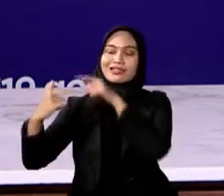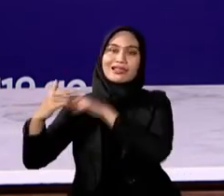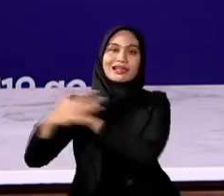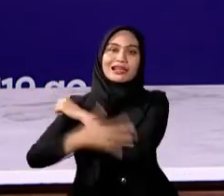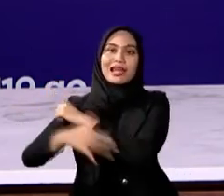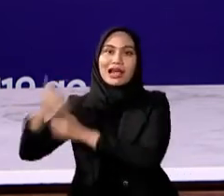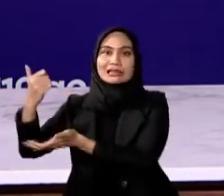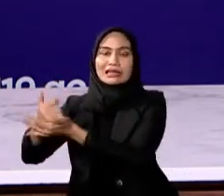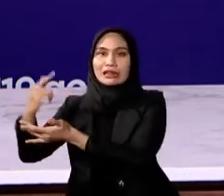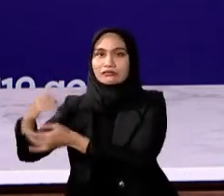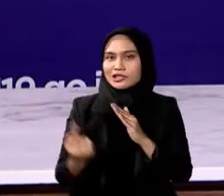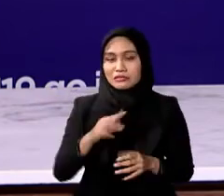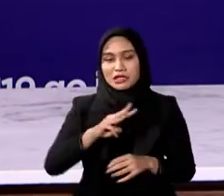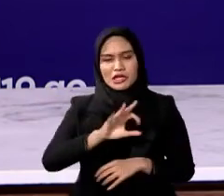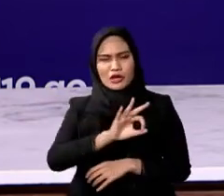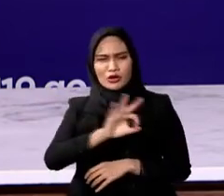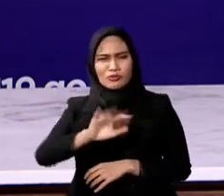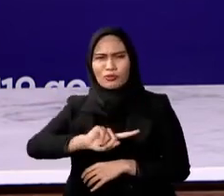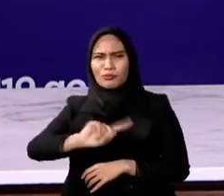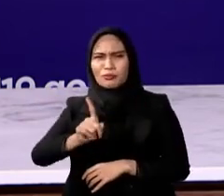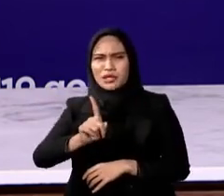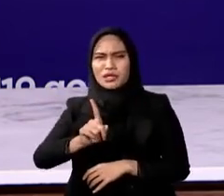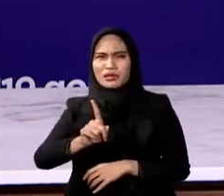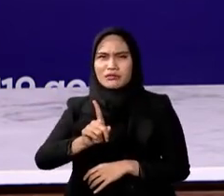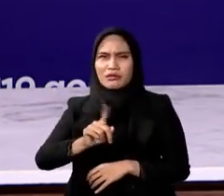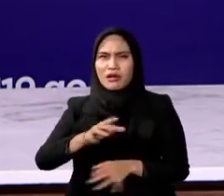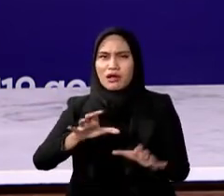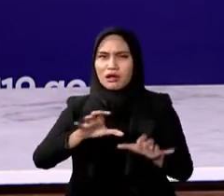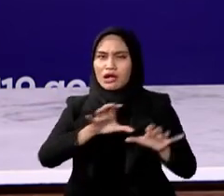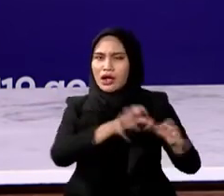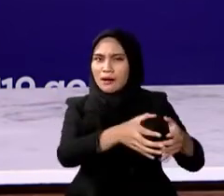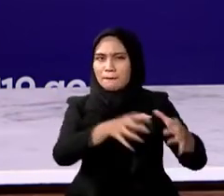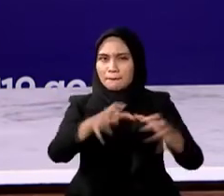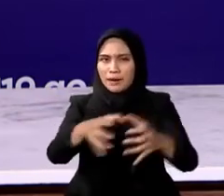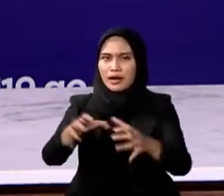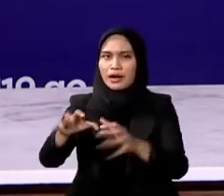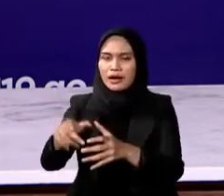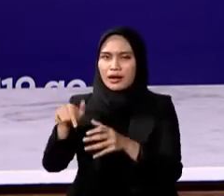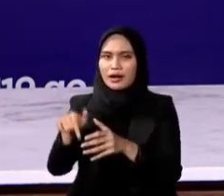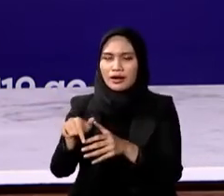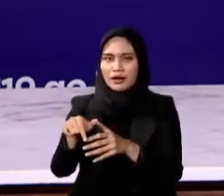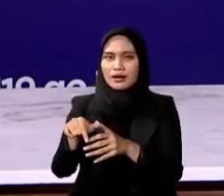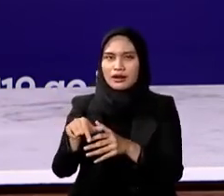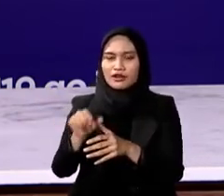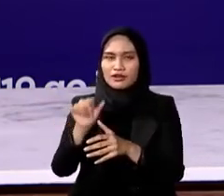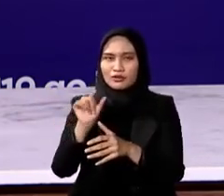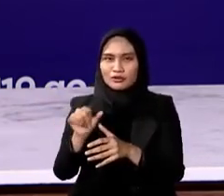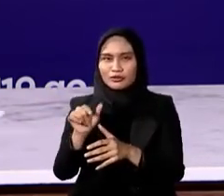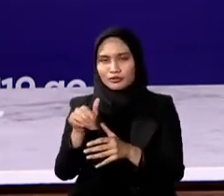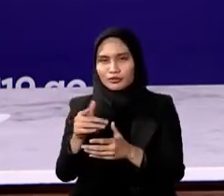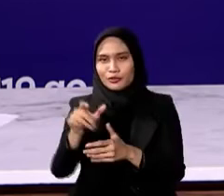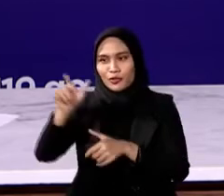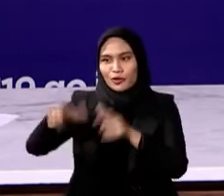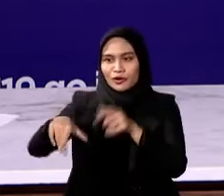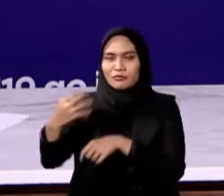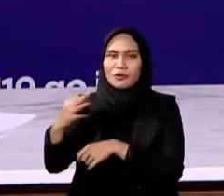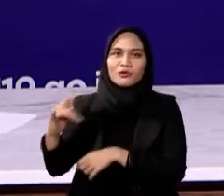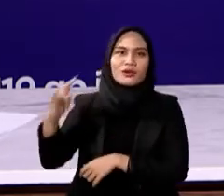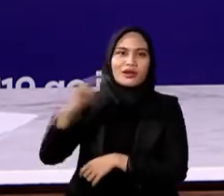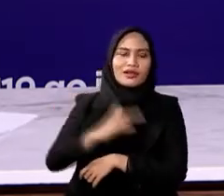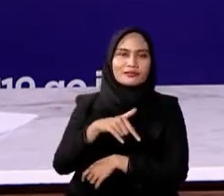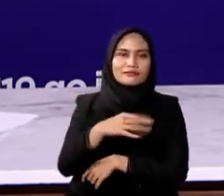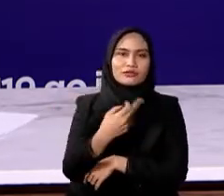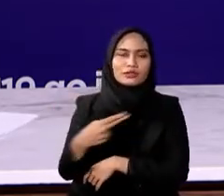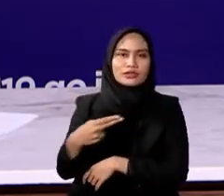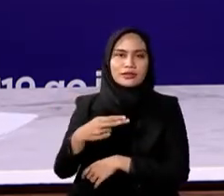negatif, maka pendatang tercukup 70 kamar yang disesuaikan dengan perkembangan kasus.